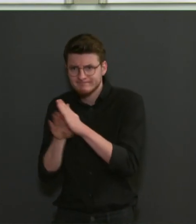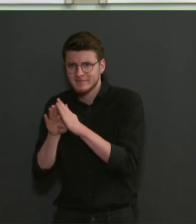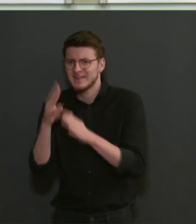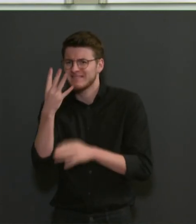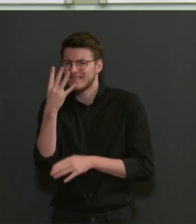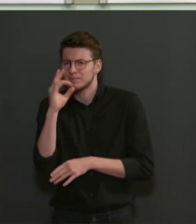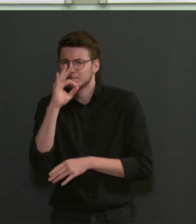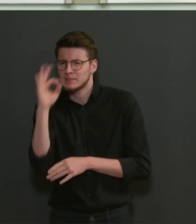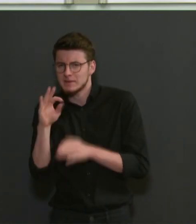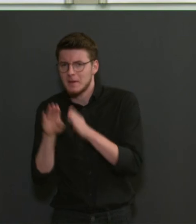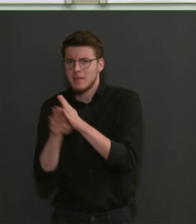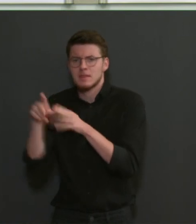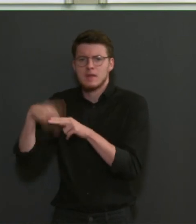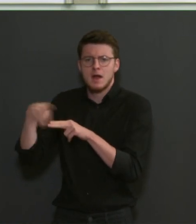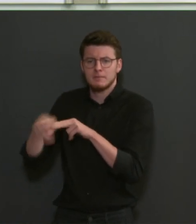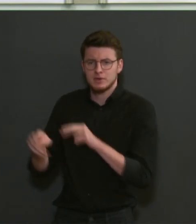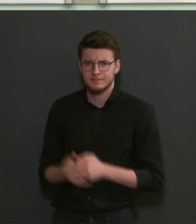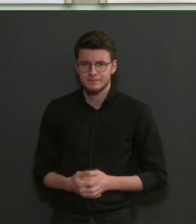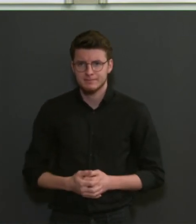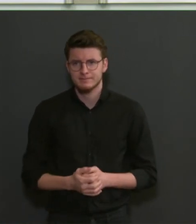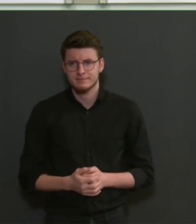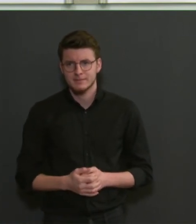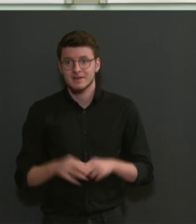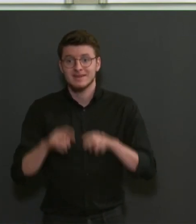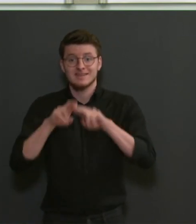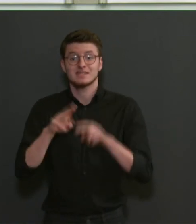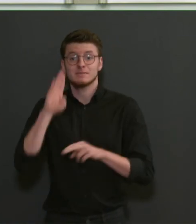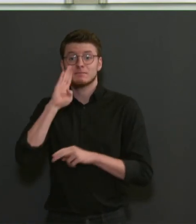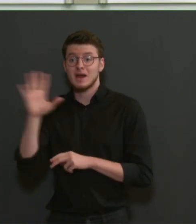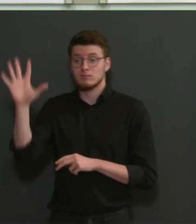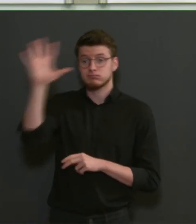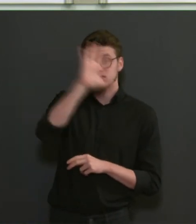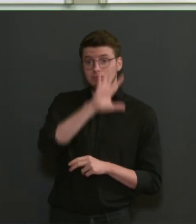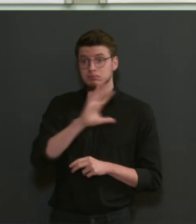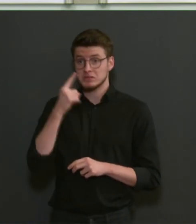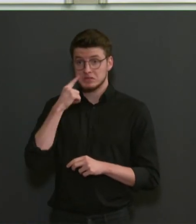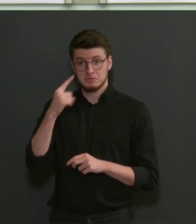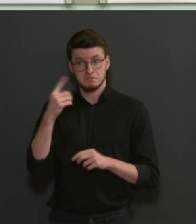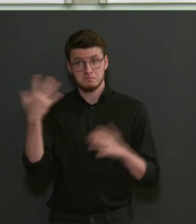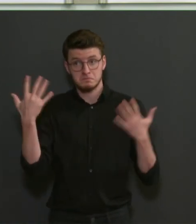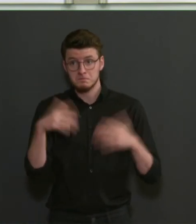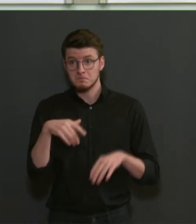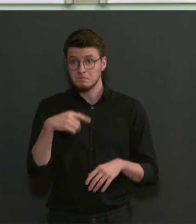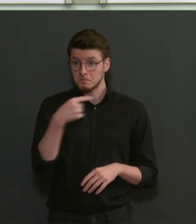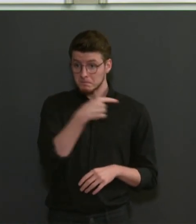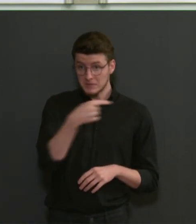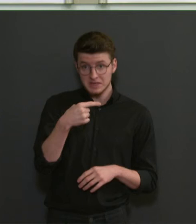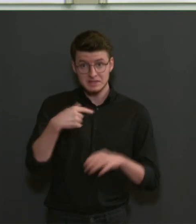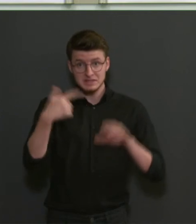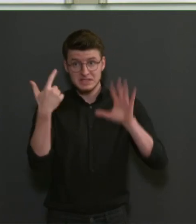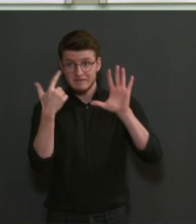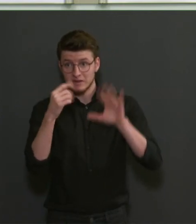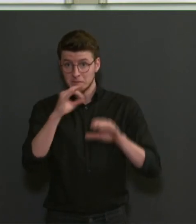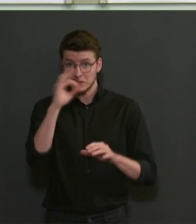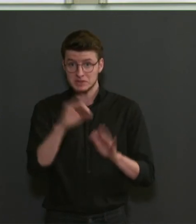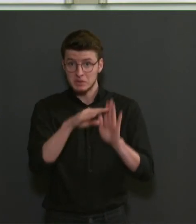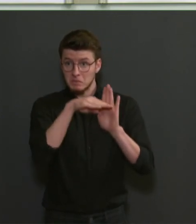In de andere delen van het land zien we dalingen van -7% in Henegouwen en West-Vlaanderen tot